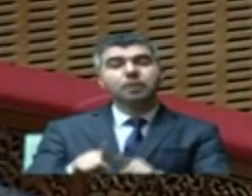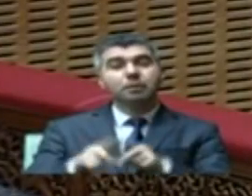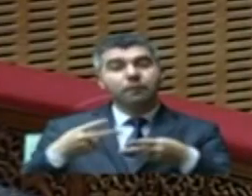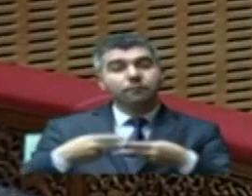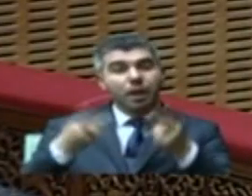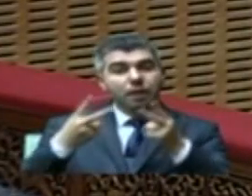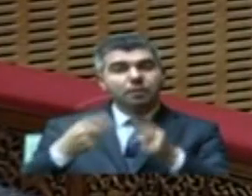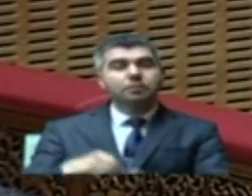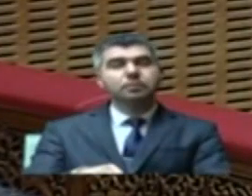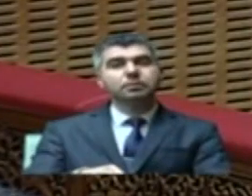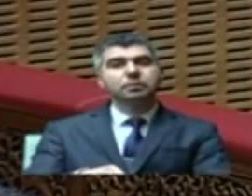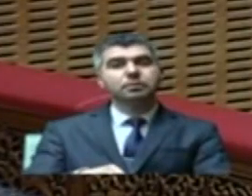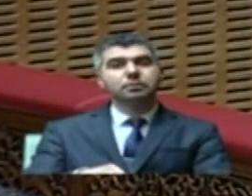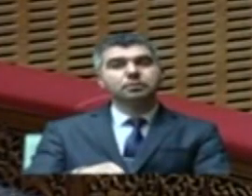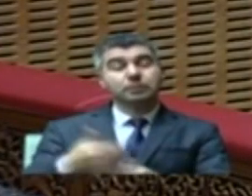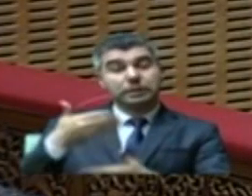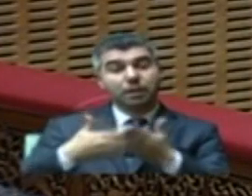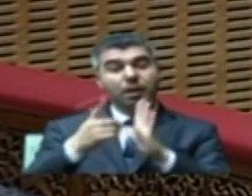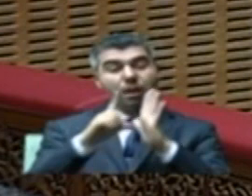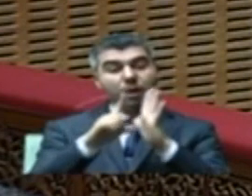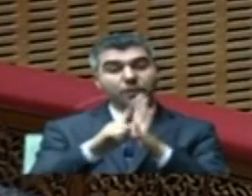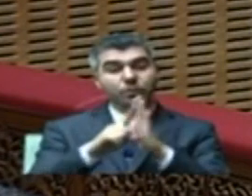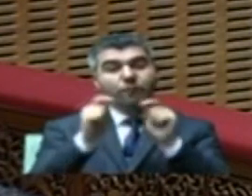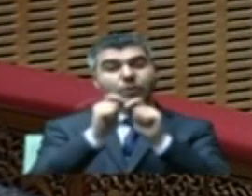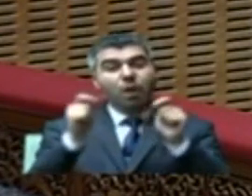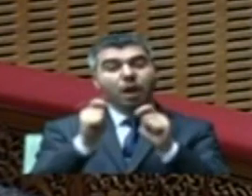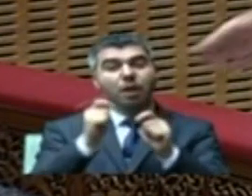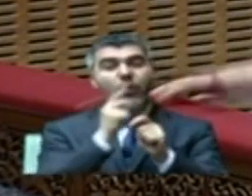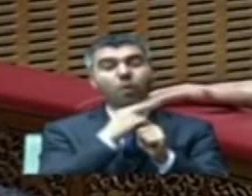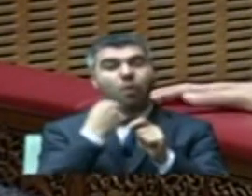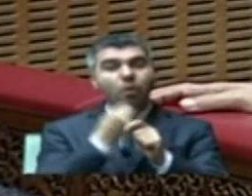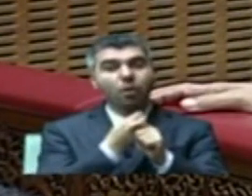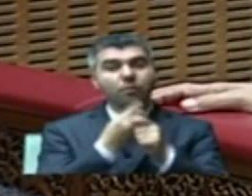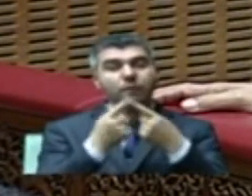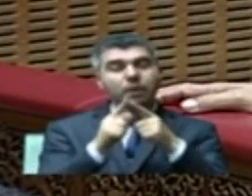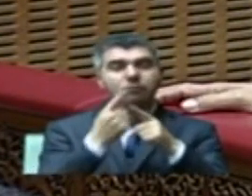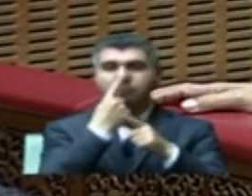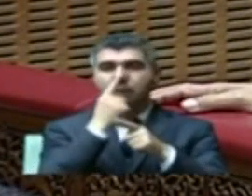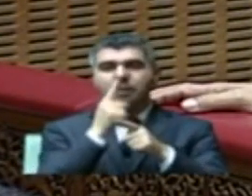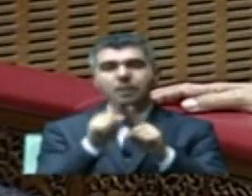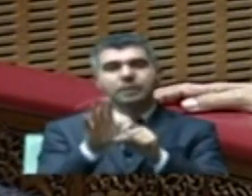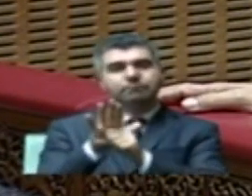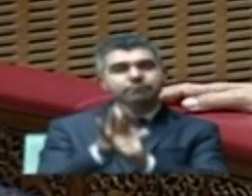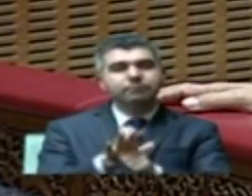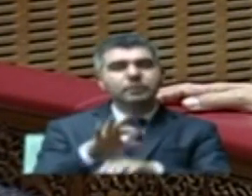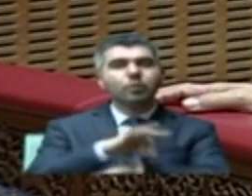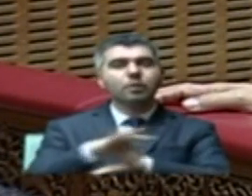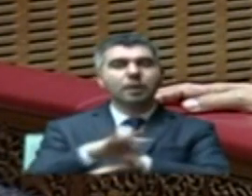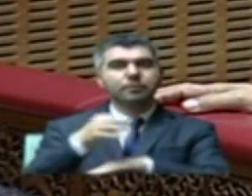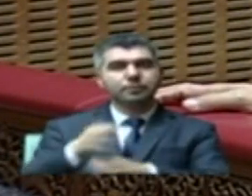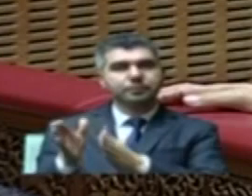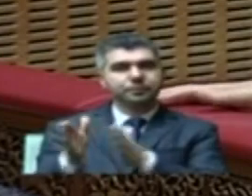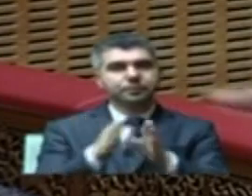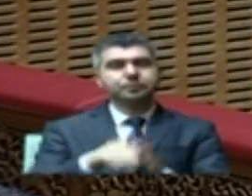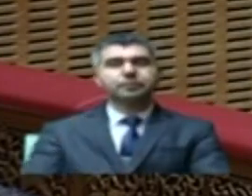ديال هاد القانون في الجريده الرسميه المستشار تاع الوقت وانه افتراء على اعضاء المجلس الاعلى للوظيفه العموميه. سيد المستشار تاع